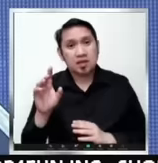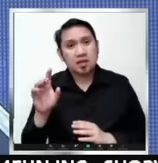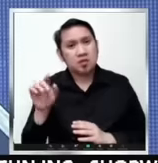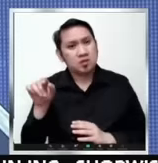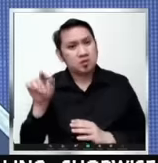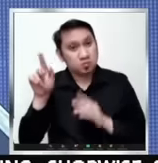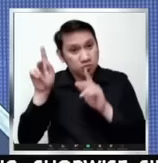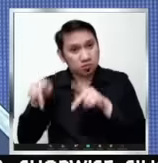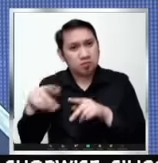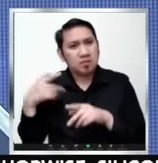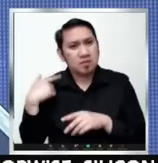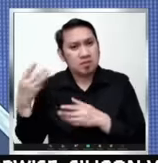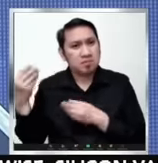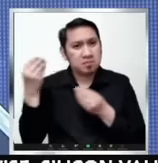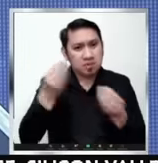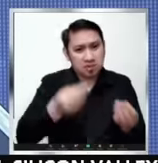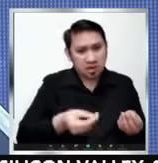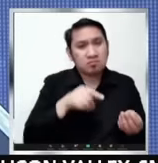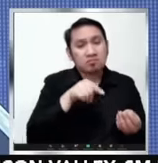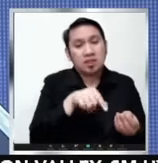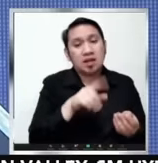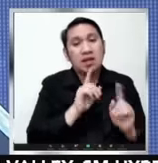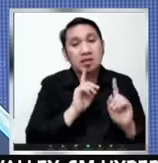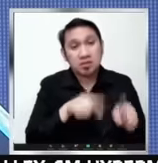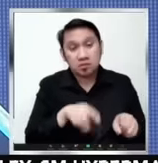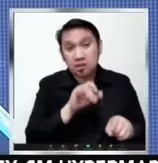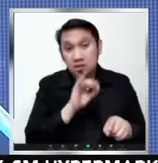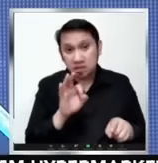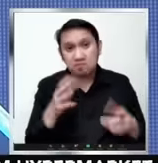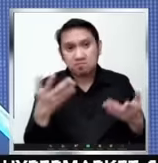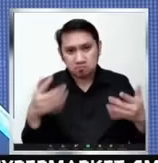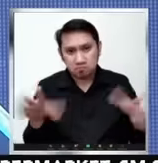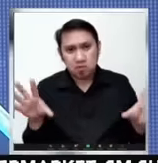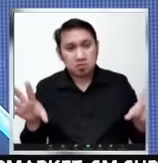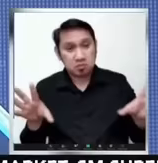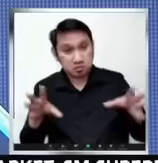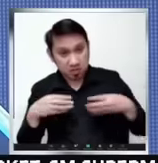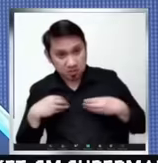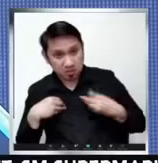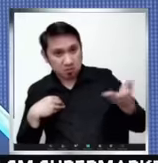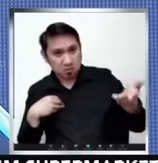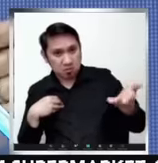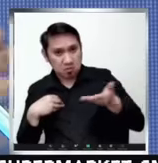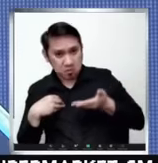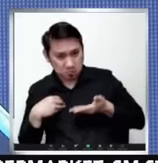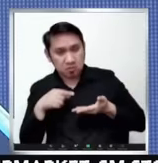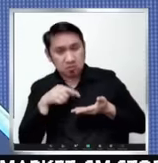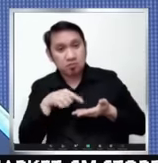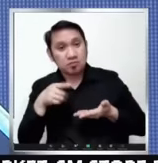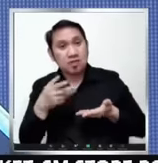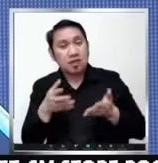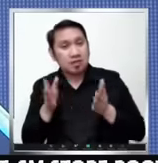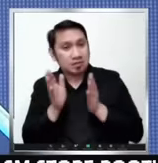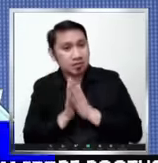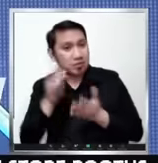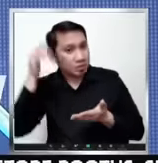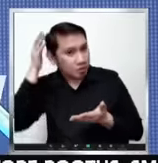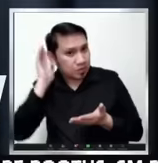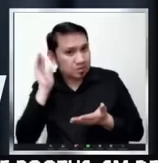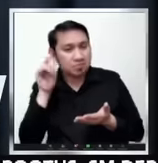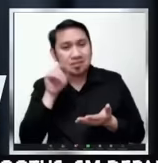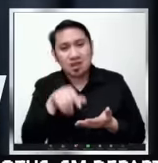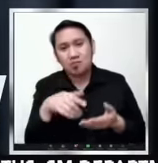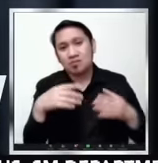magbibigay ng sagot ang ahensya kapag natanggap na nila ang opisyal na kopya ng petisyon. Patuloy namang sinisikap ng